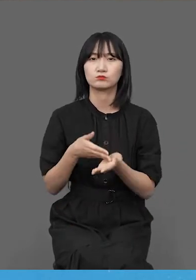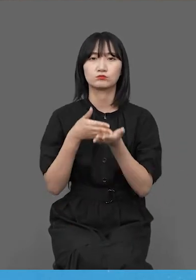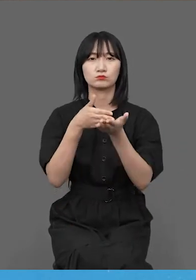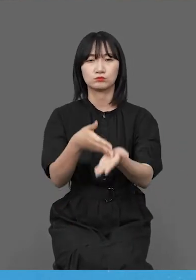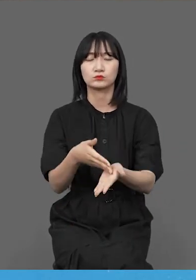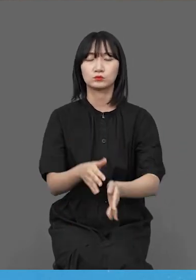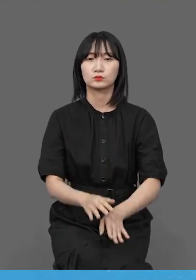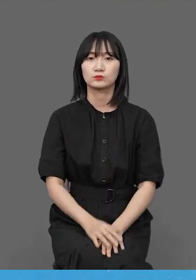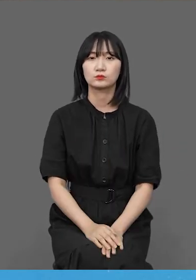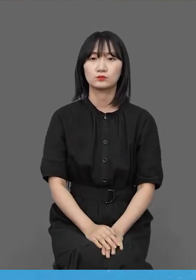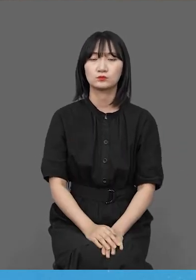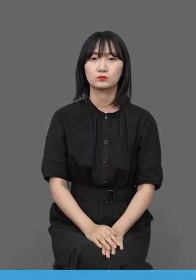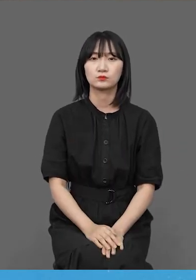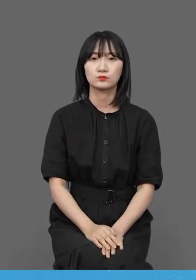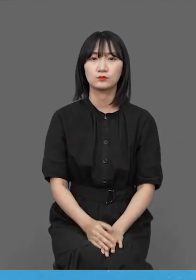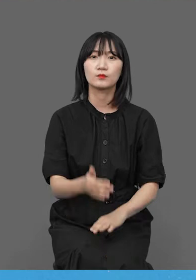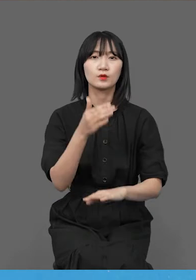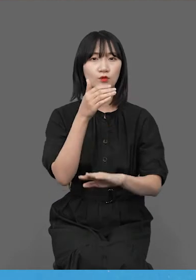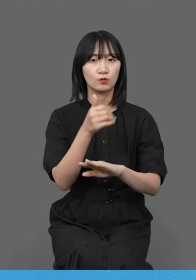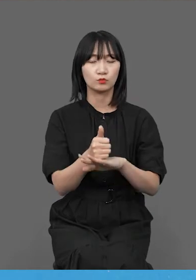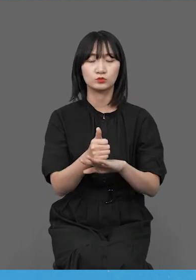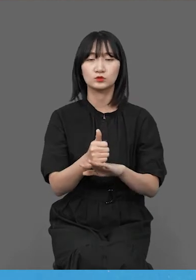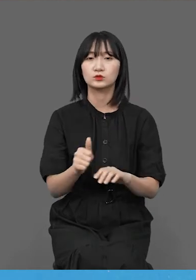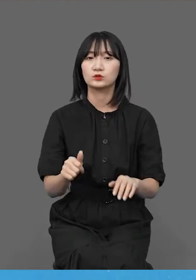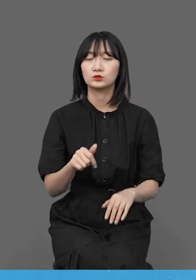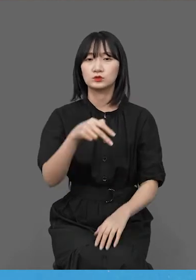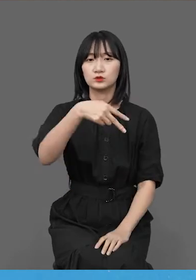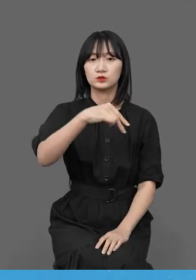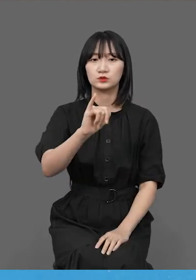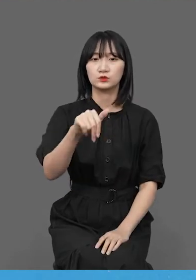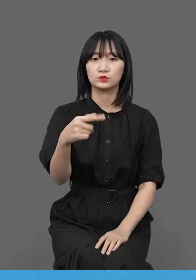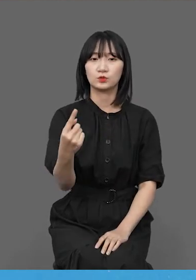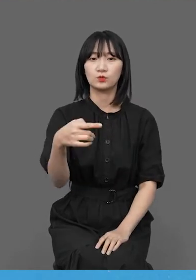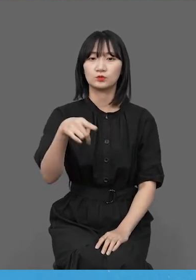제시하면서 결국 저 시조새가